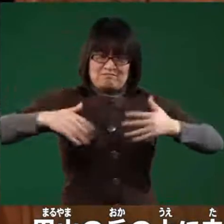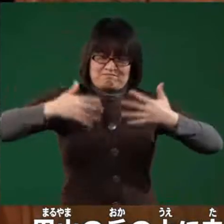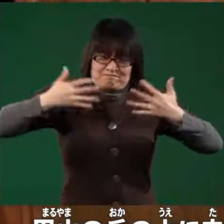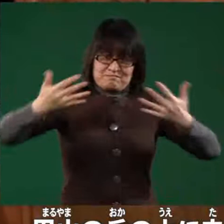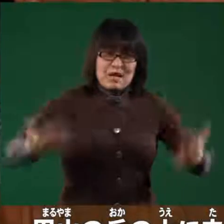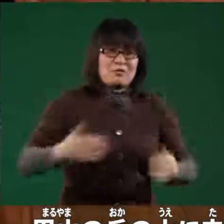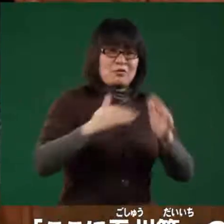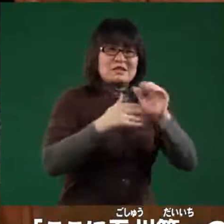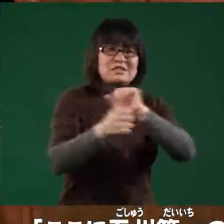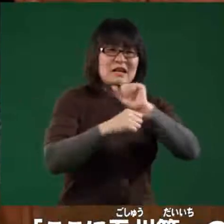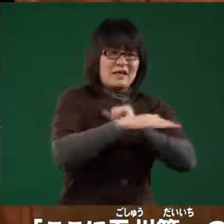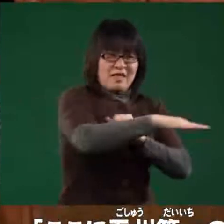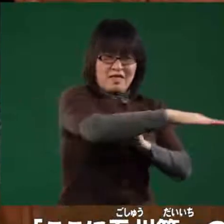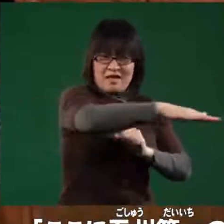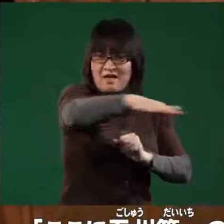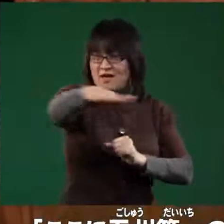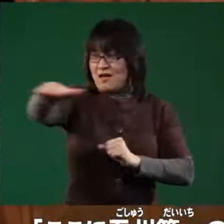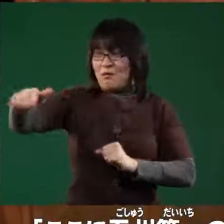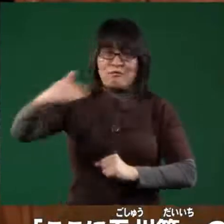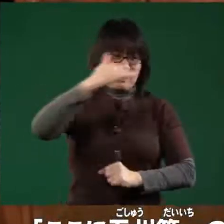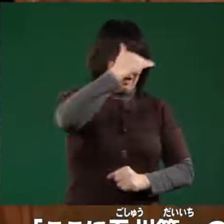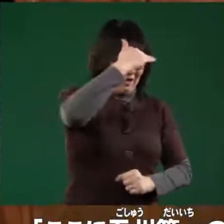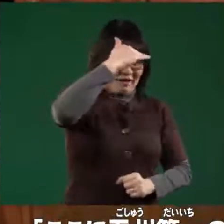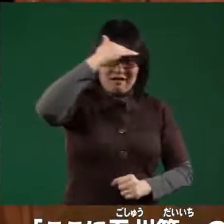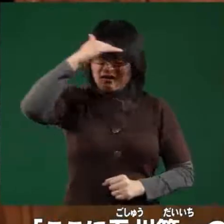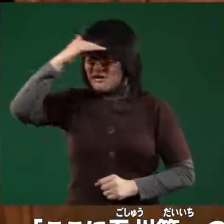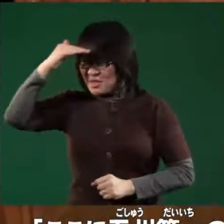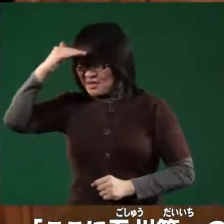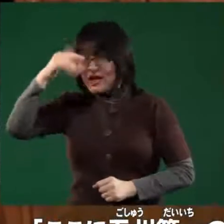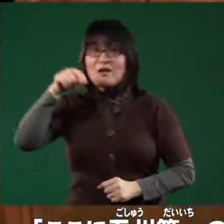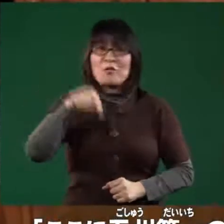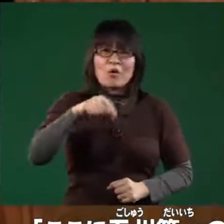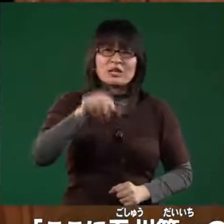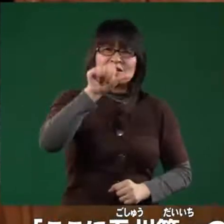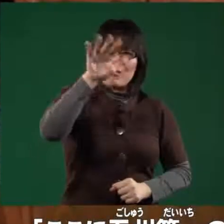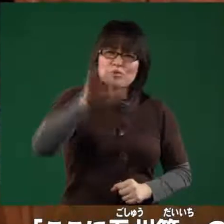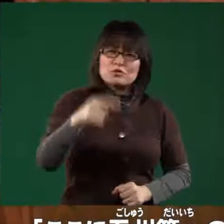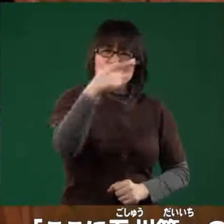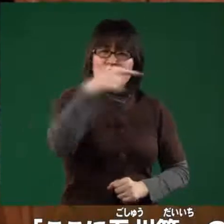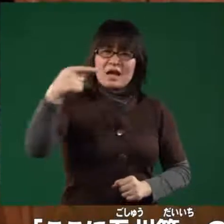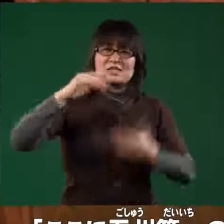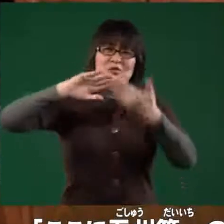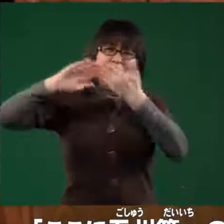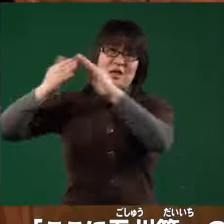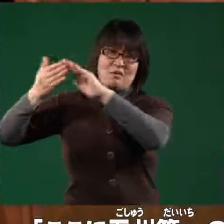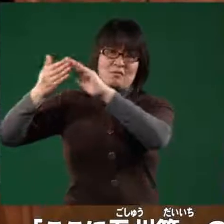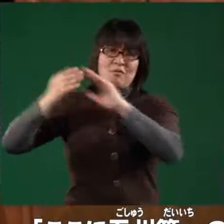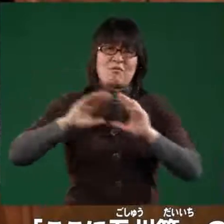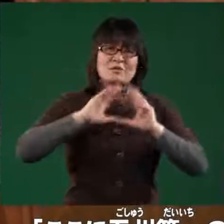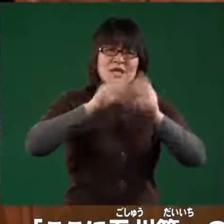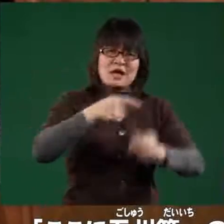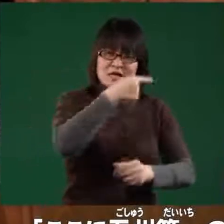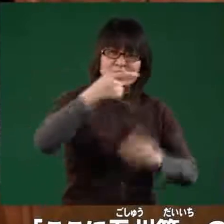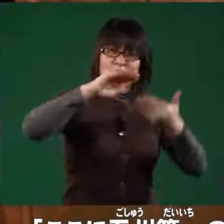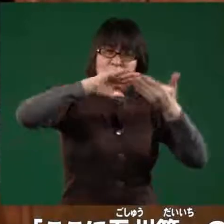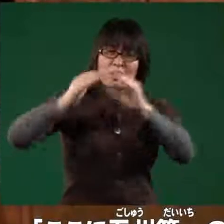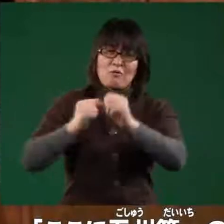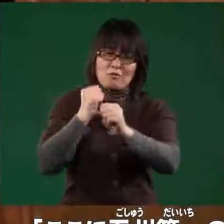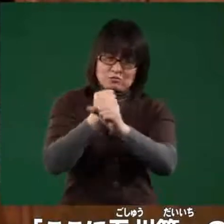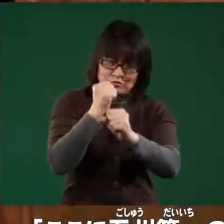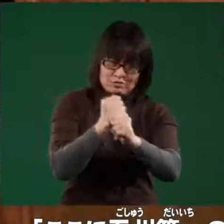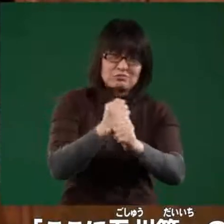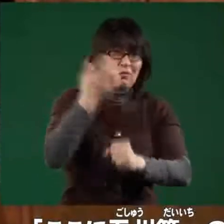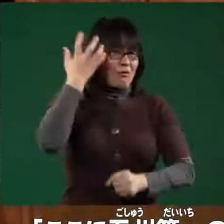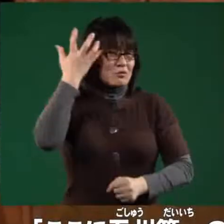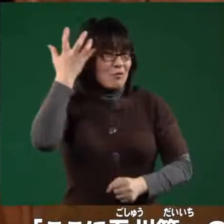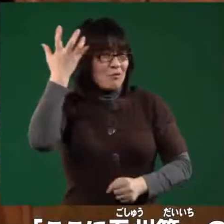めながら、ここに五州第一の都、世界一の都を作るという壮